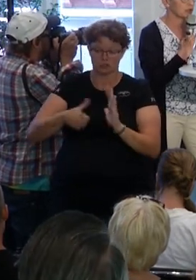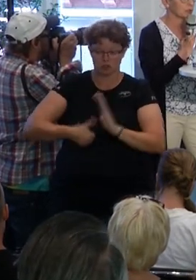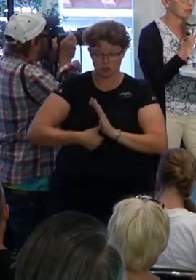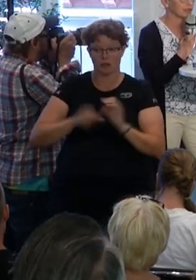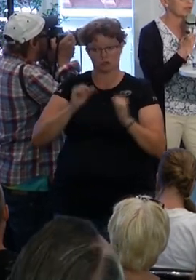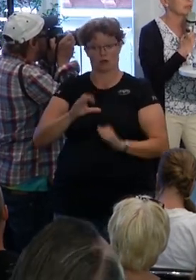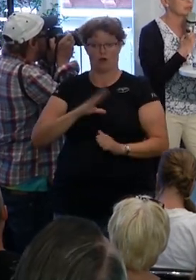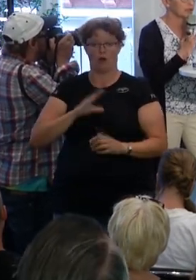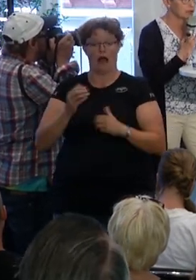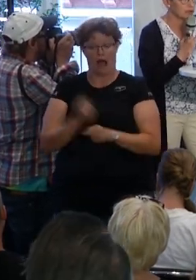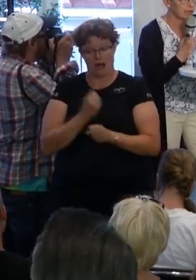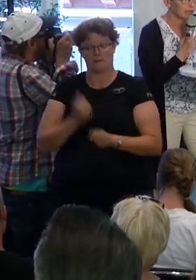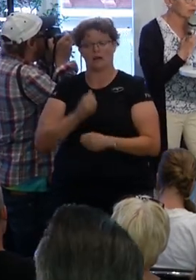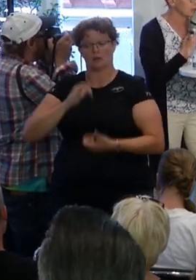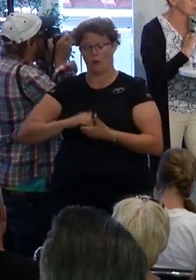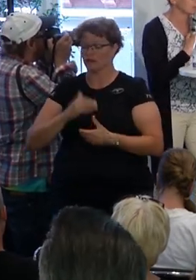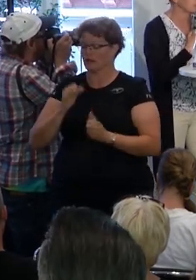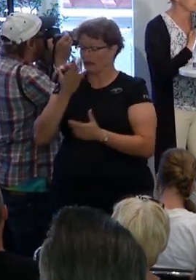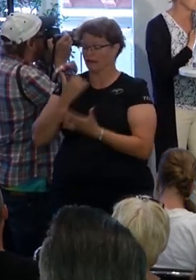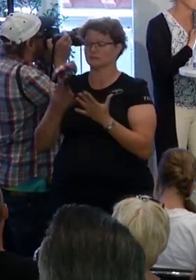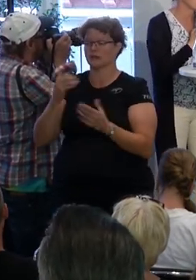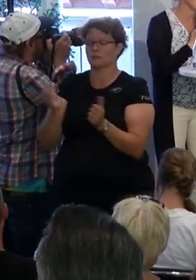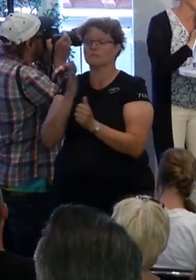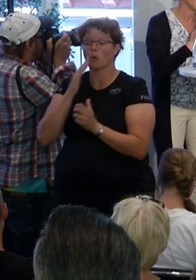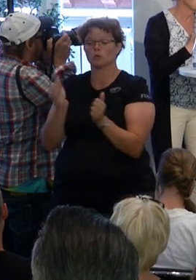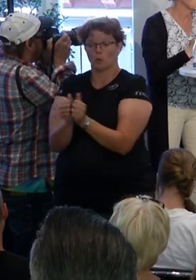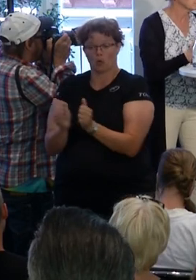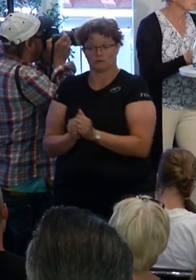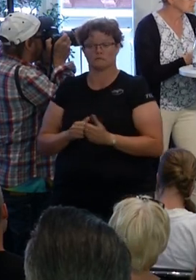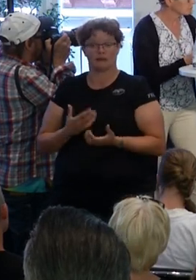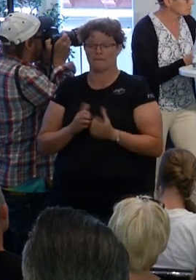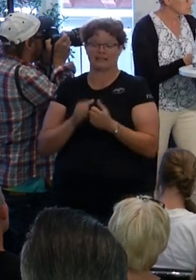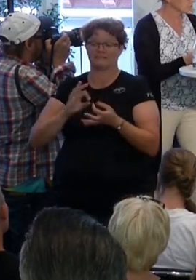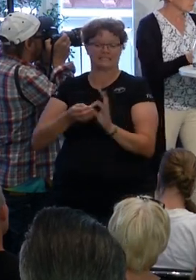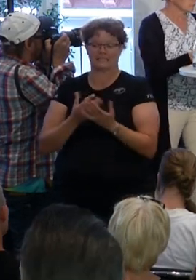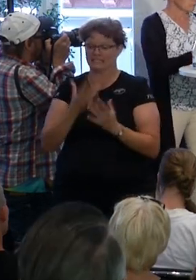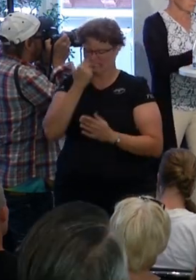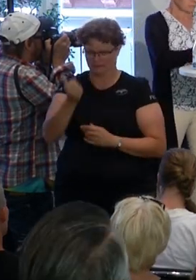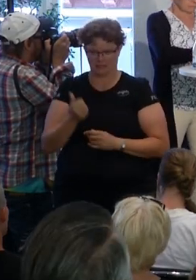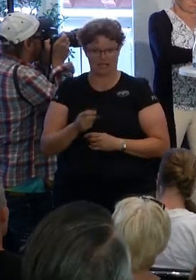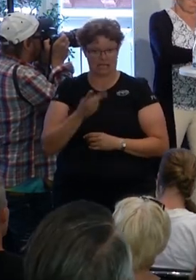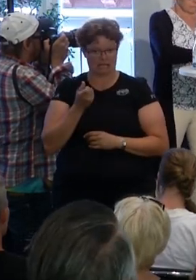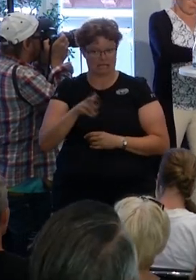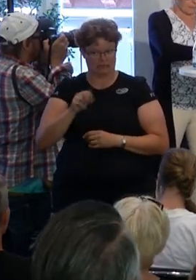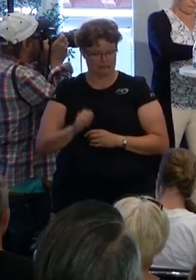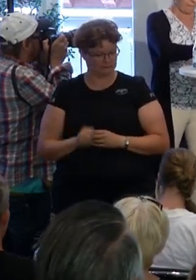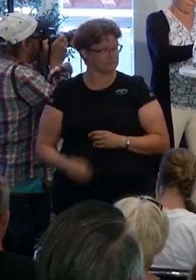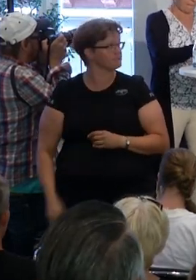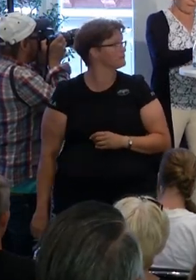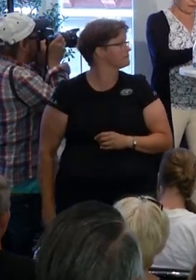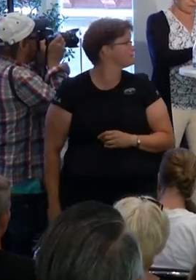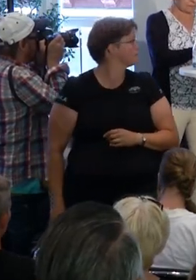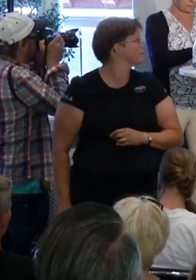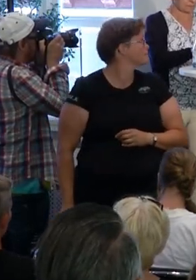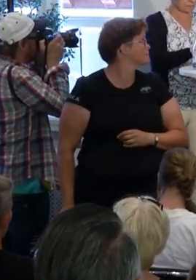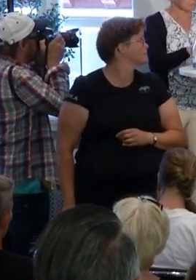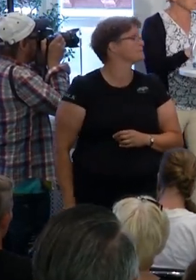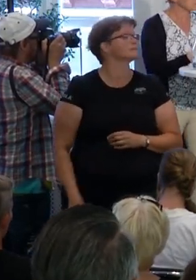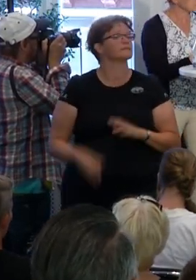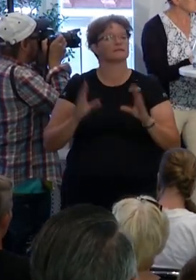bort trångboddheten. Men ni hör själva, det är ingen quick fix liksom. Nej. Katrin Stjernfeldt-Jamme. Tack.